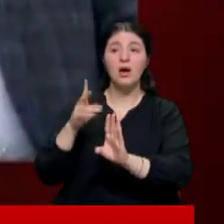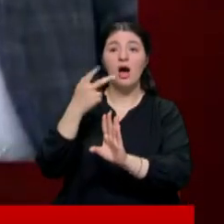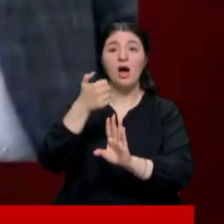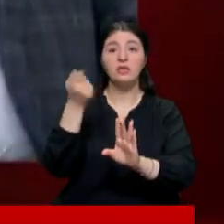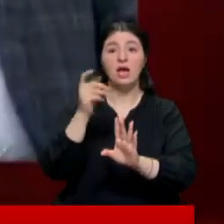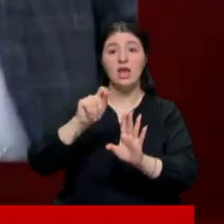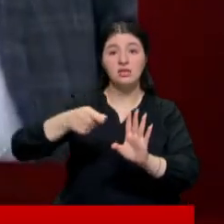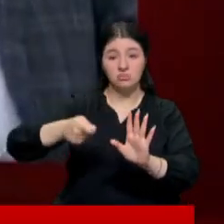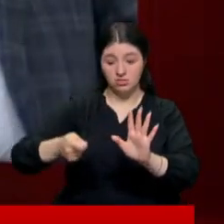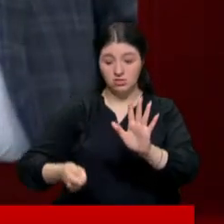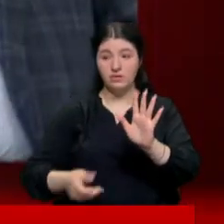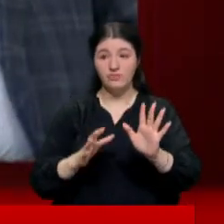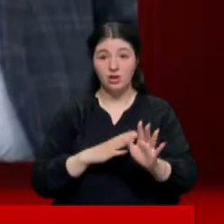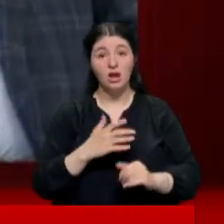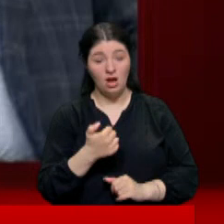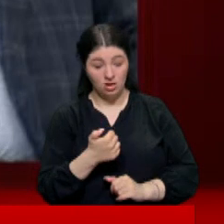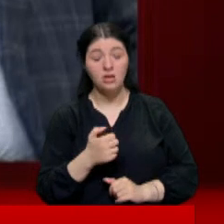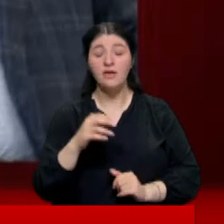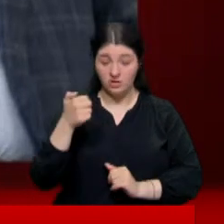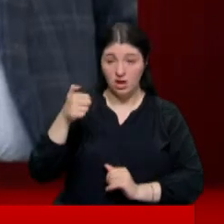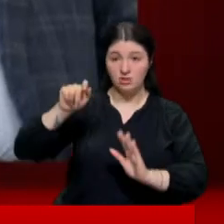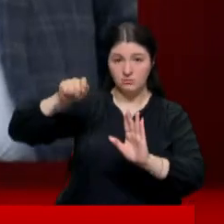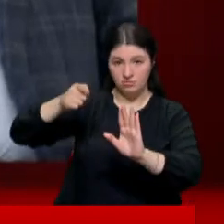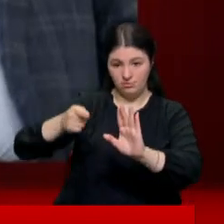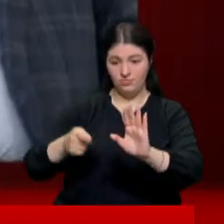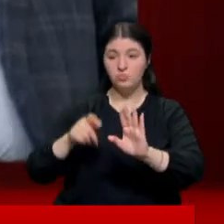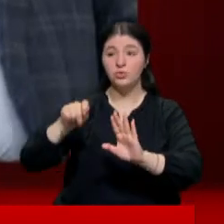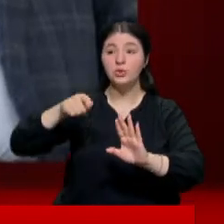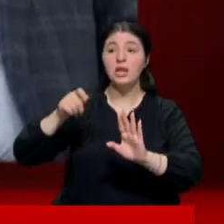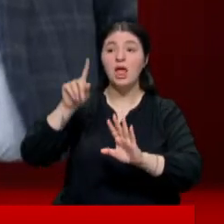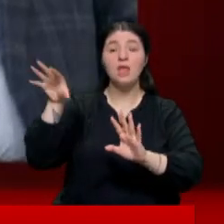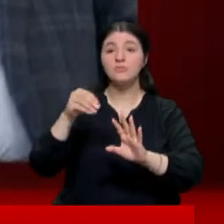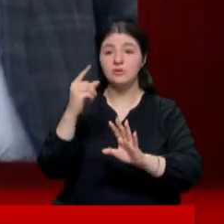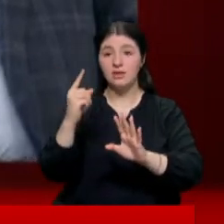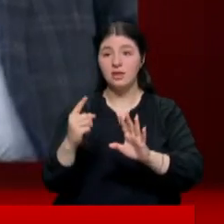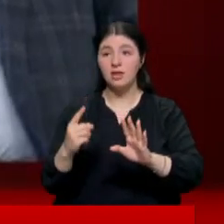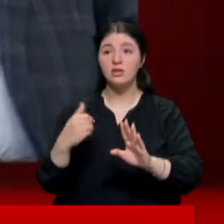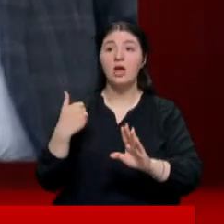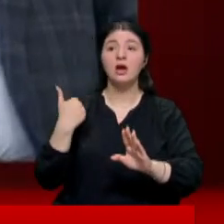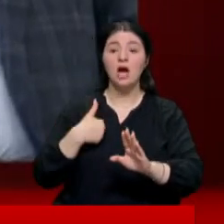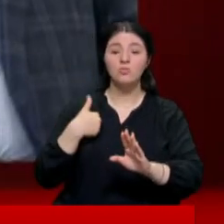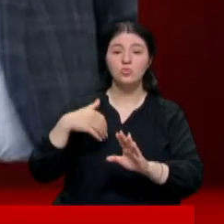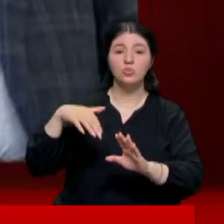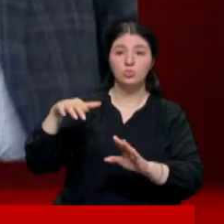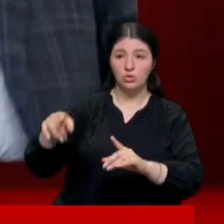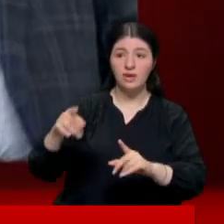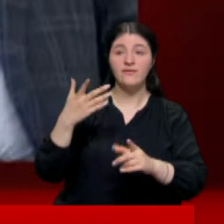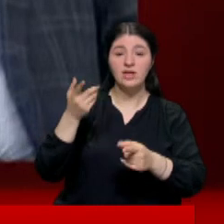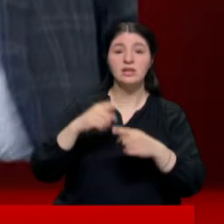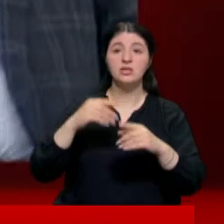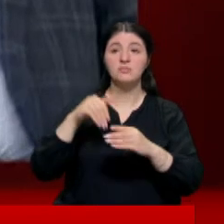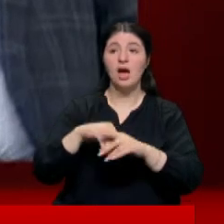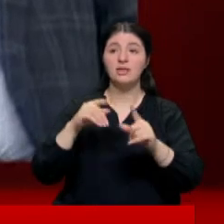kilit bulunuyor 6 ayrı kilit bu kilitlerin her biri kamu kurumlarının ve siyasi